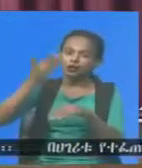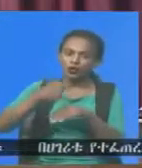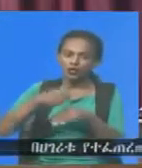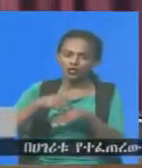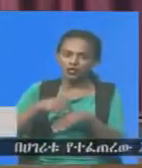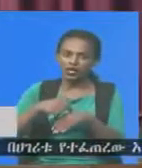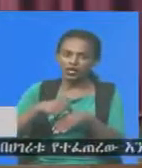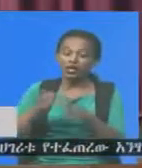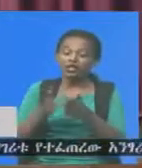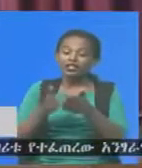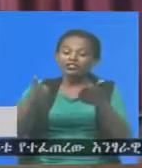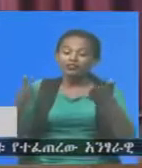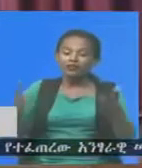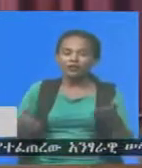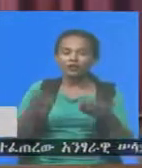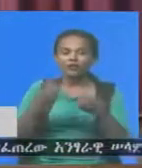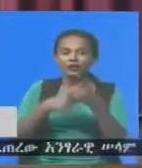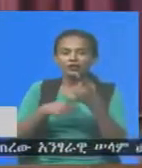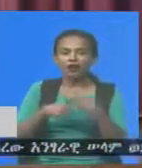እየሰፋ ስለመጣ